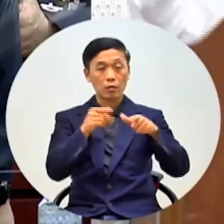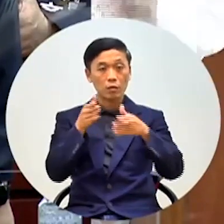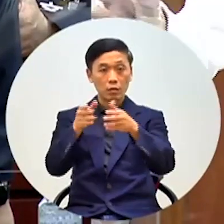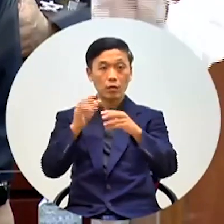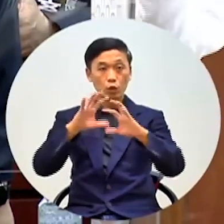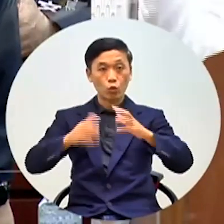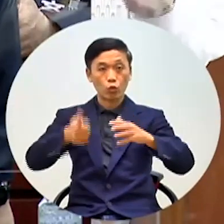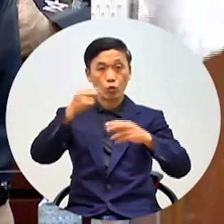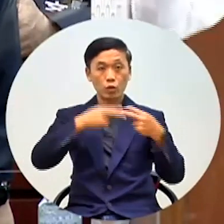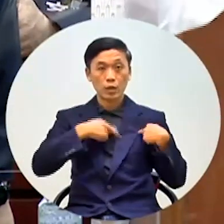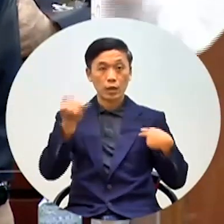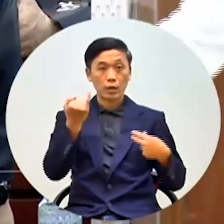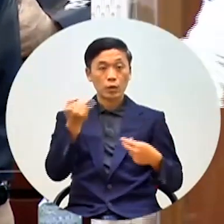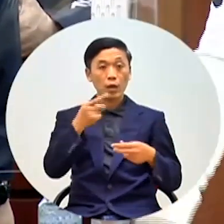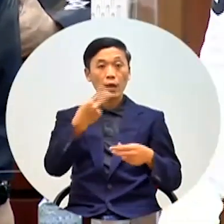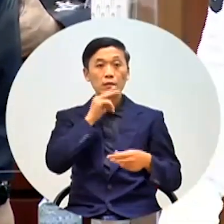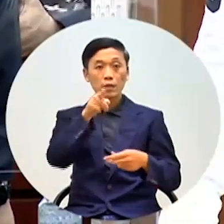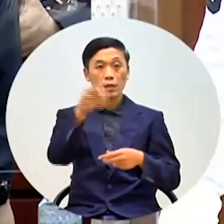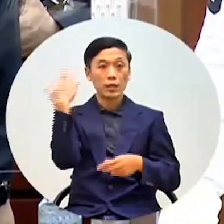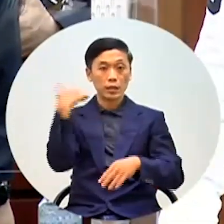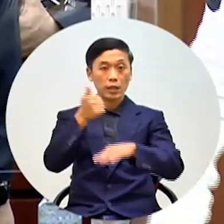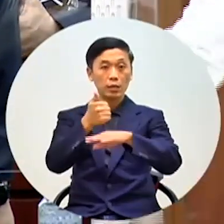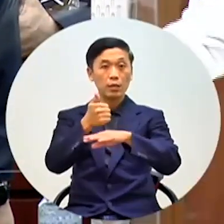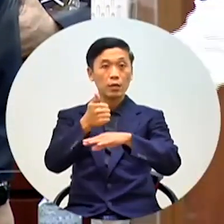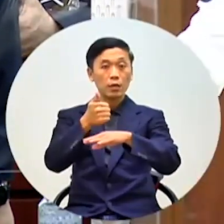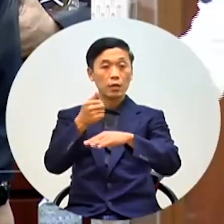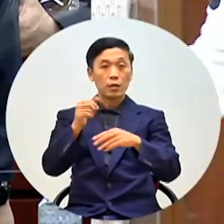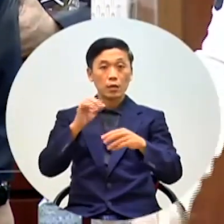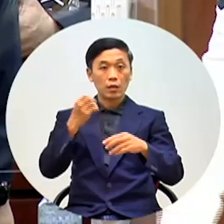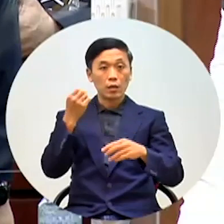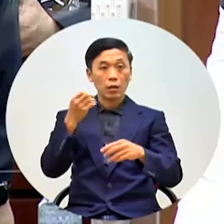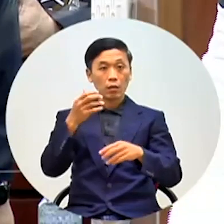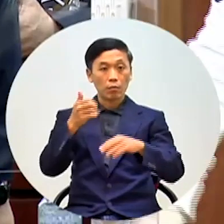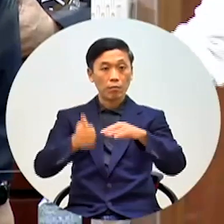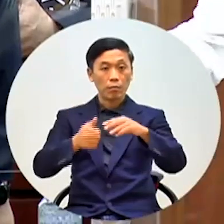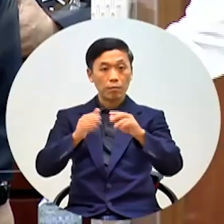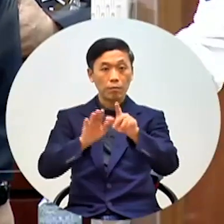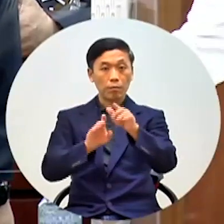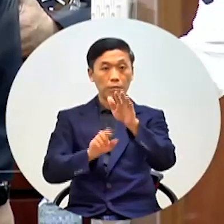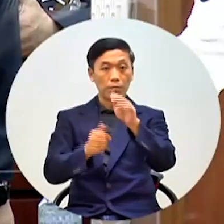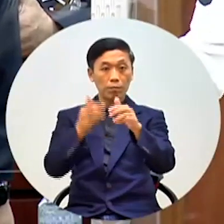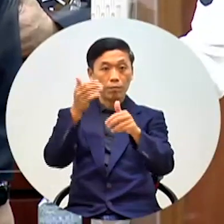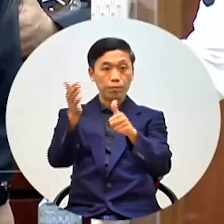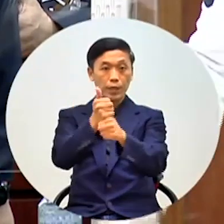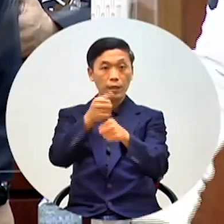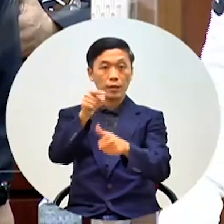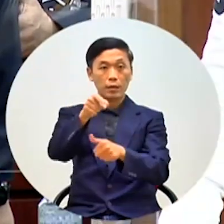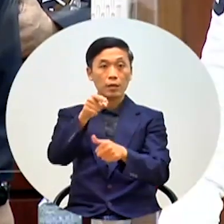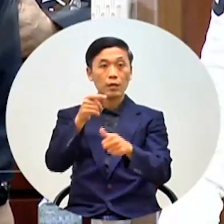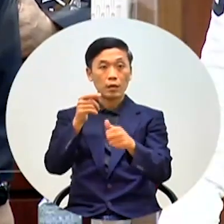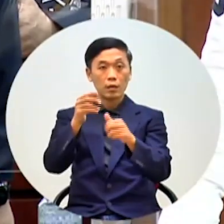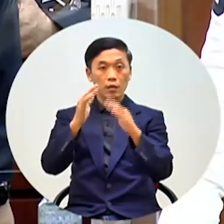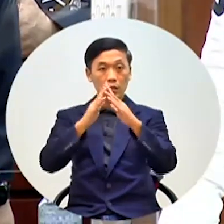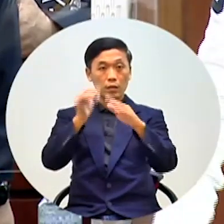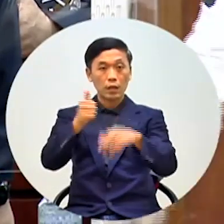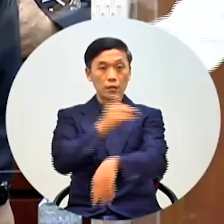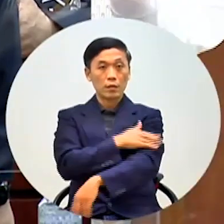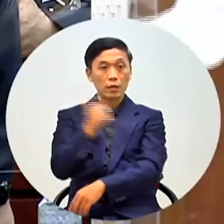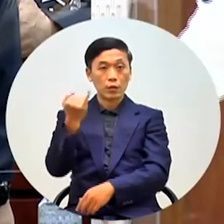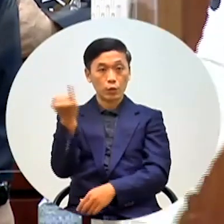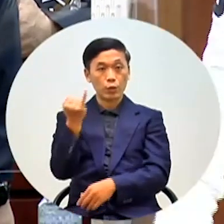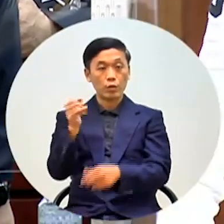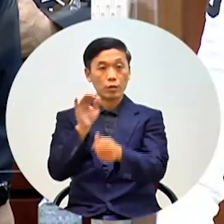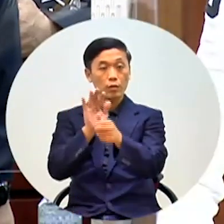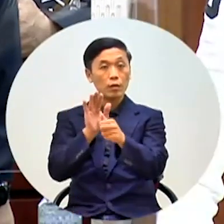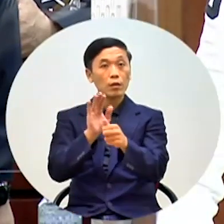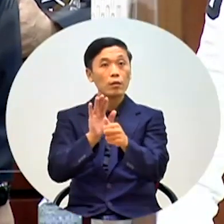你较早的头家陈菊监察院长来拜托一下？叫台电你要重视咱高雄，